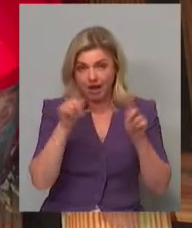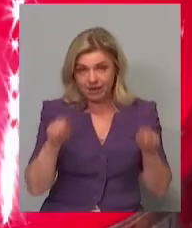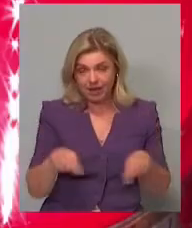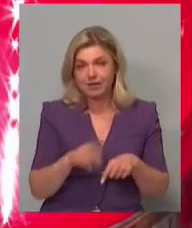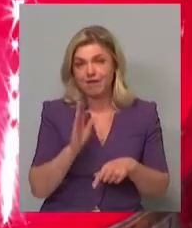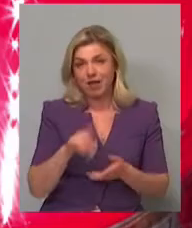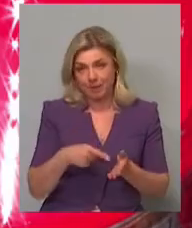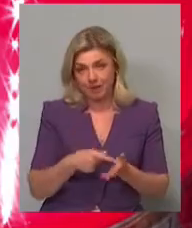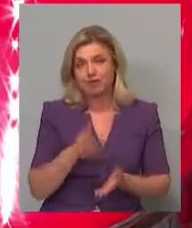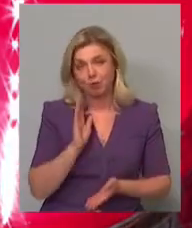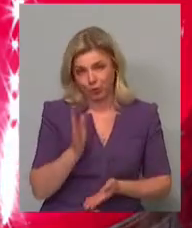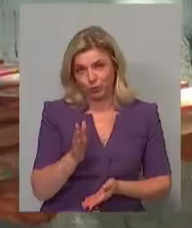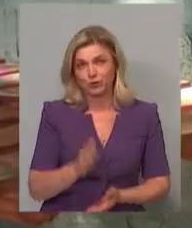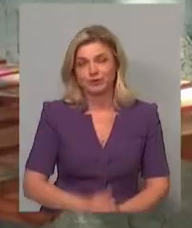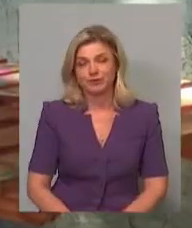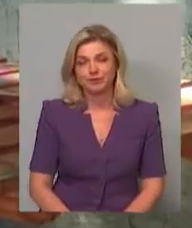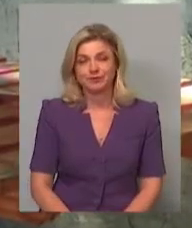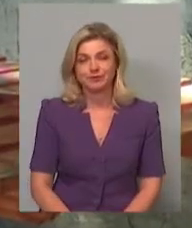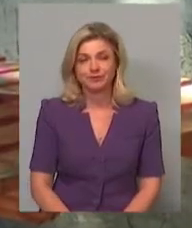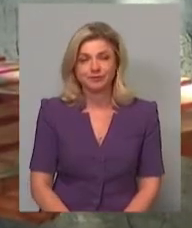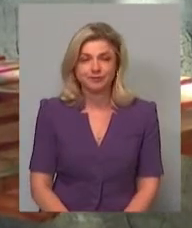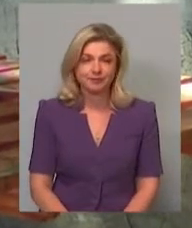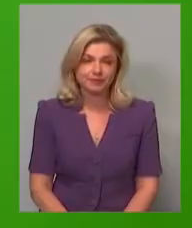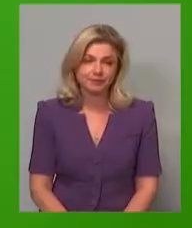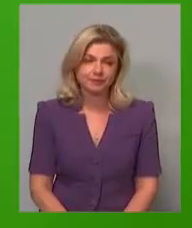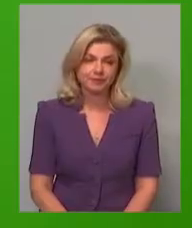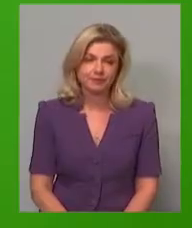Тетяна Макушева, Євген Сіржук. Новини на Суспільному. Миколаїв.